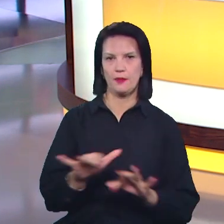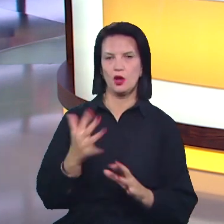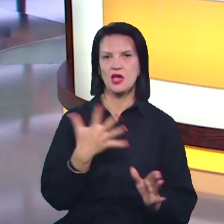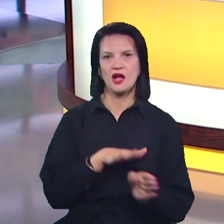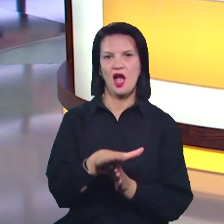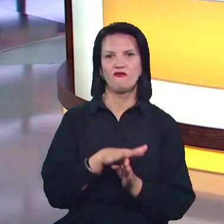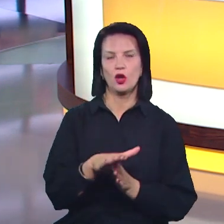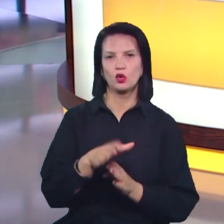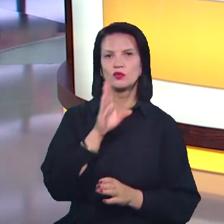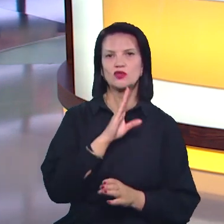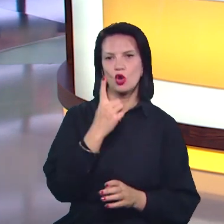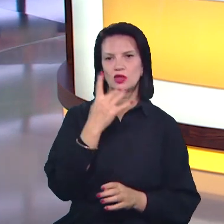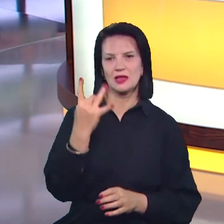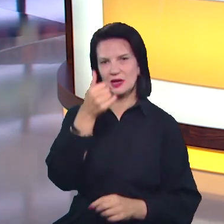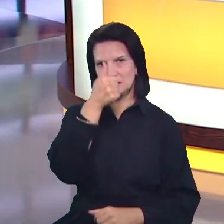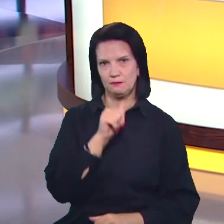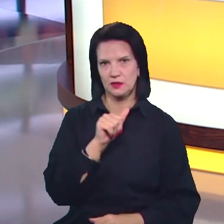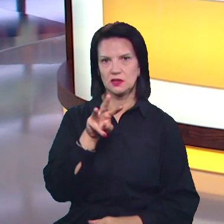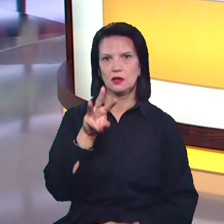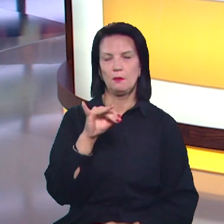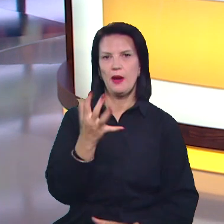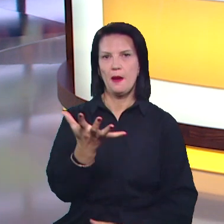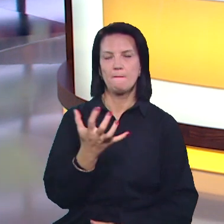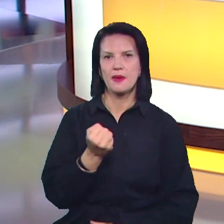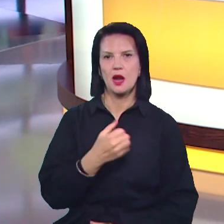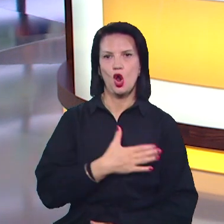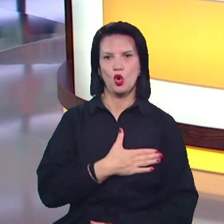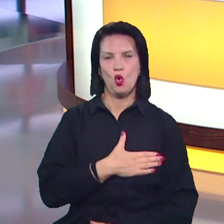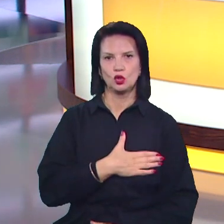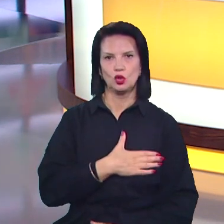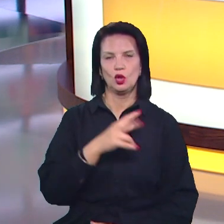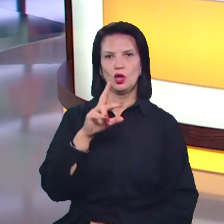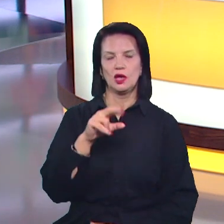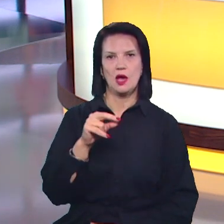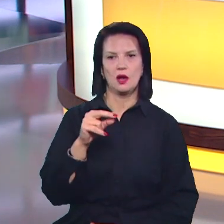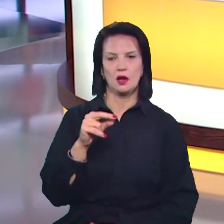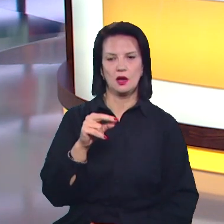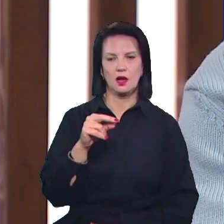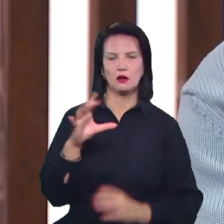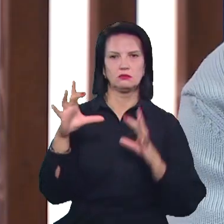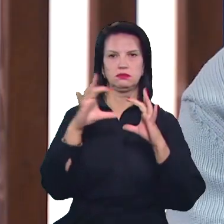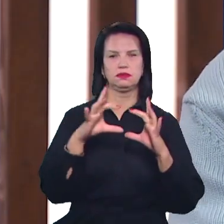один раз на місяць. Да? Ми беремо грудну залозу як циферблат годинника,